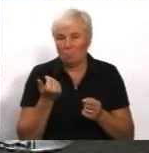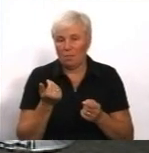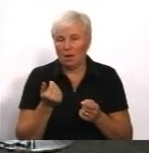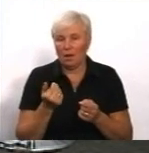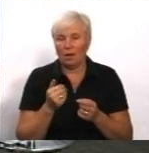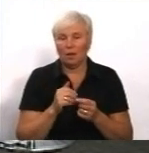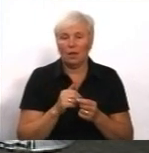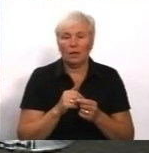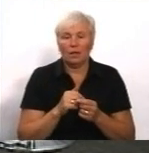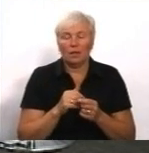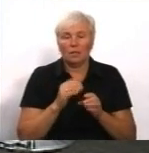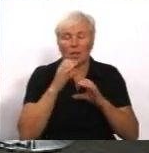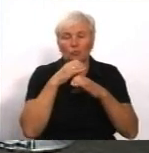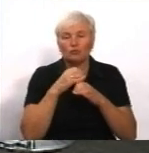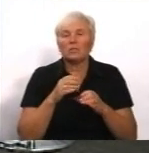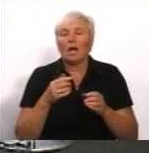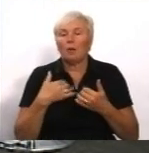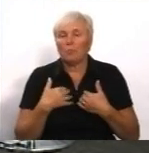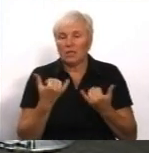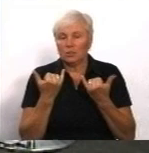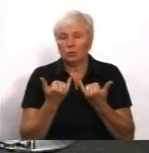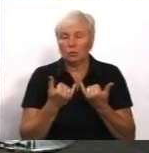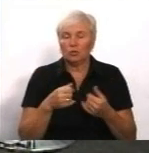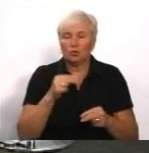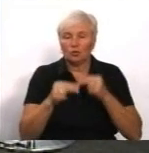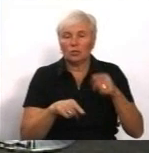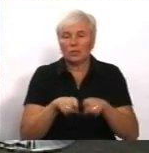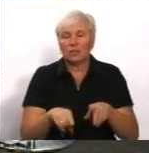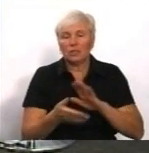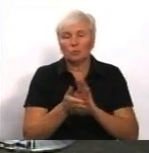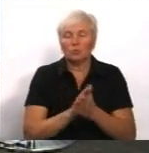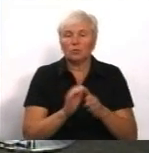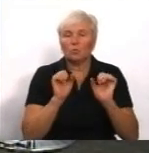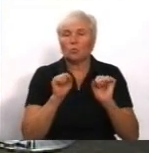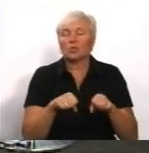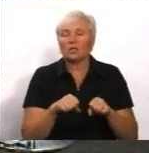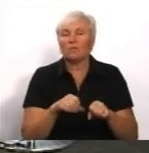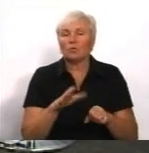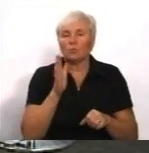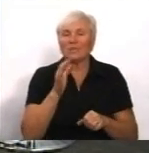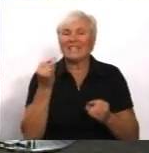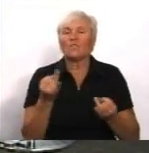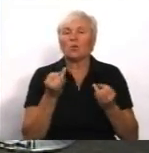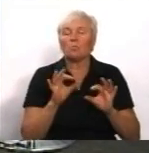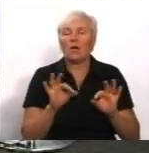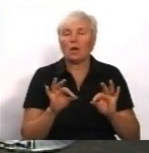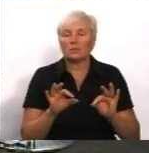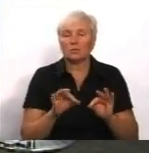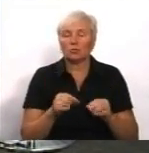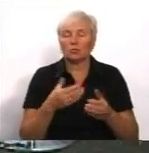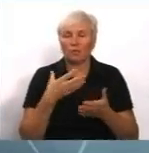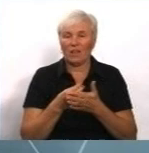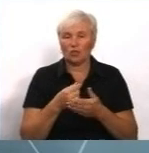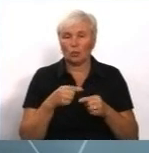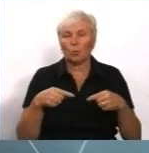на дослідження. І ми сьогодні через такий спосіб, можливо, і більше буде рекламації щодо увезеної продукції. Пані Олено, будь